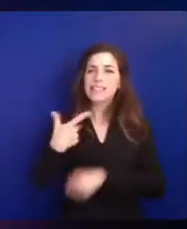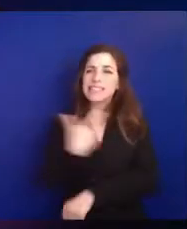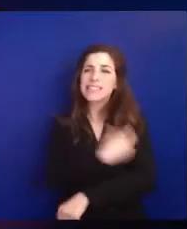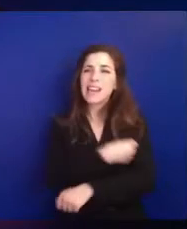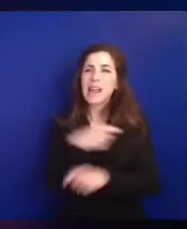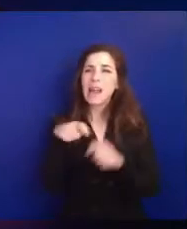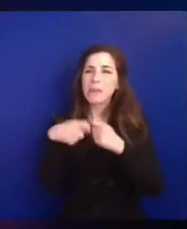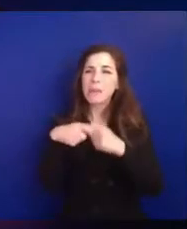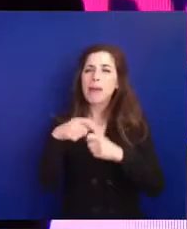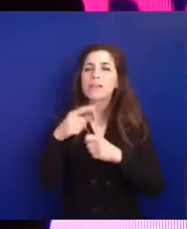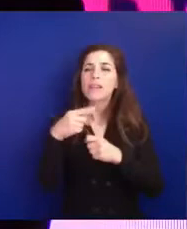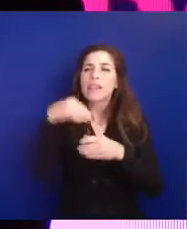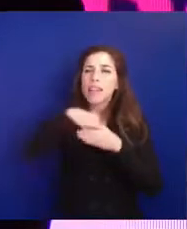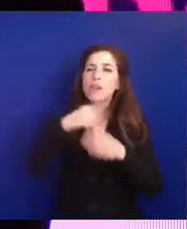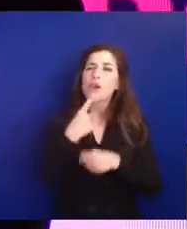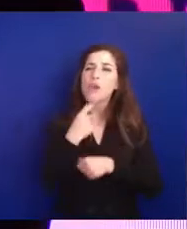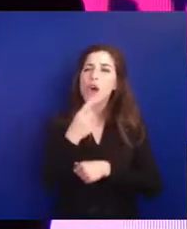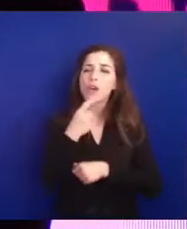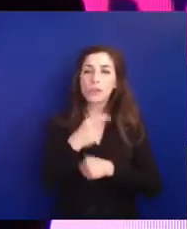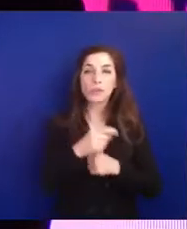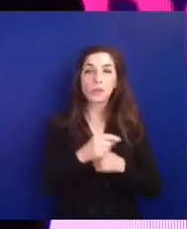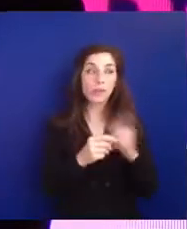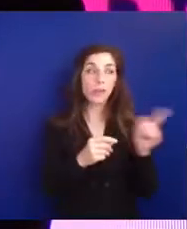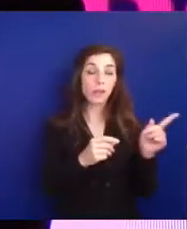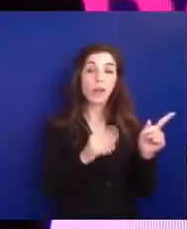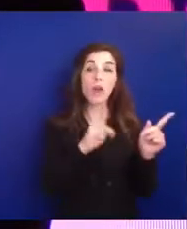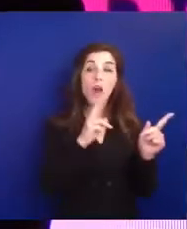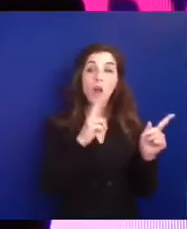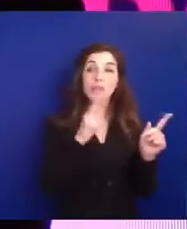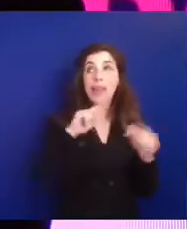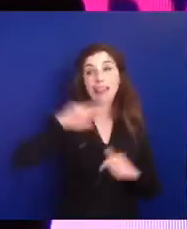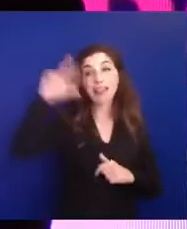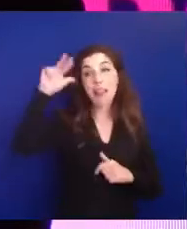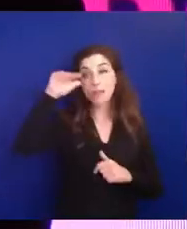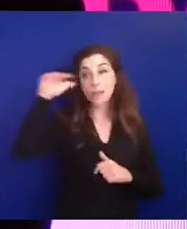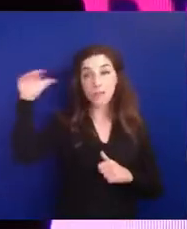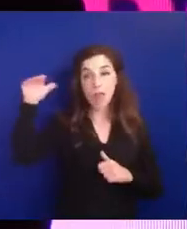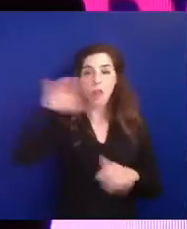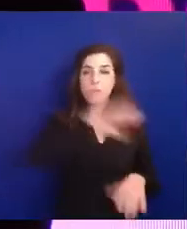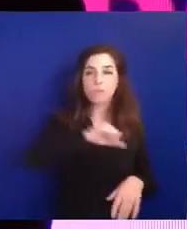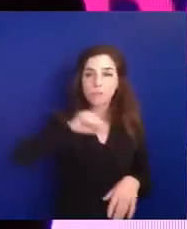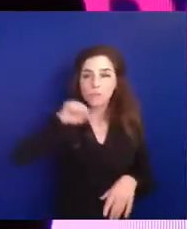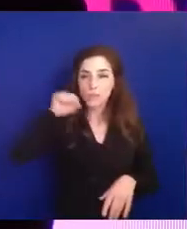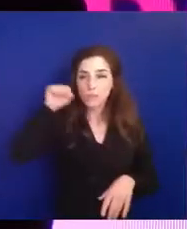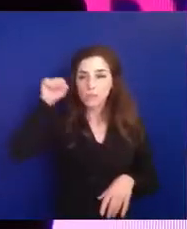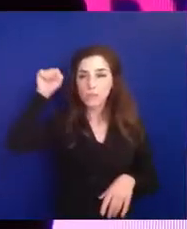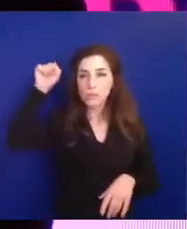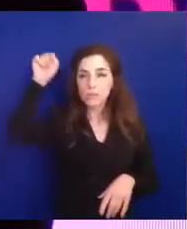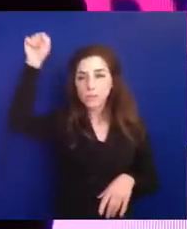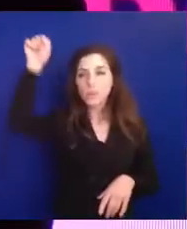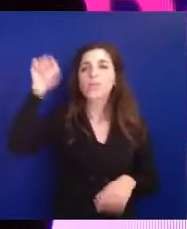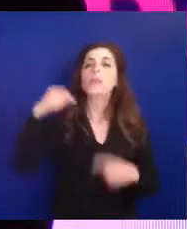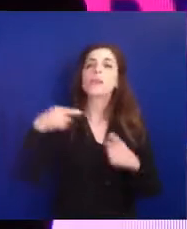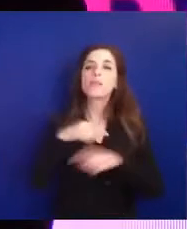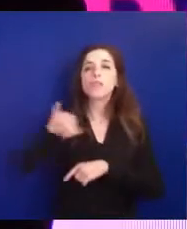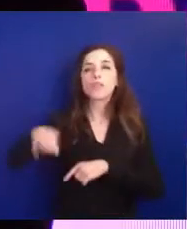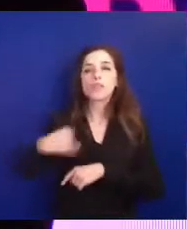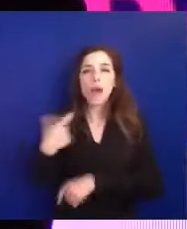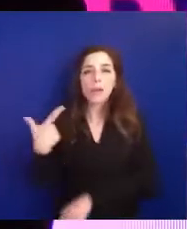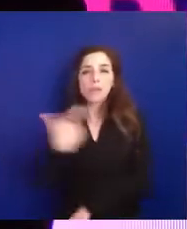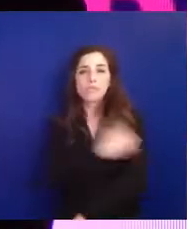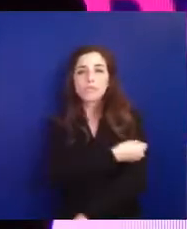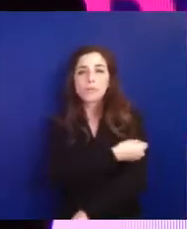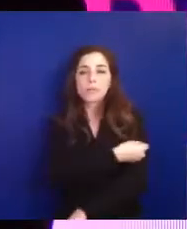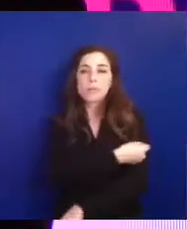rosaria dissero che l'avrebbero addormentata al terzo piano angela rapporto su per le scale e intanto ciak prese la siringa e mi fece una prima iniezione